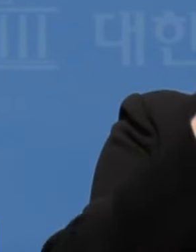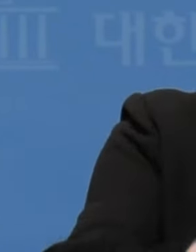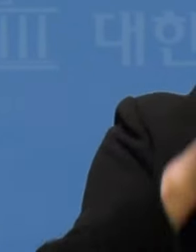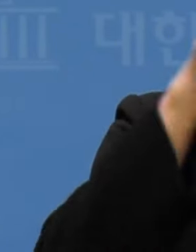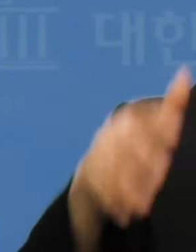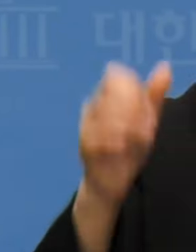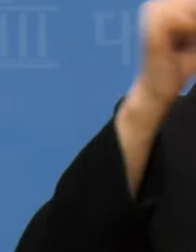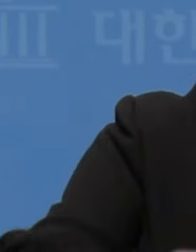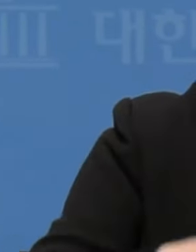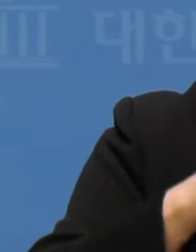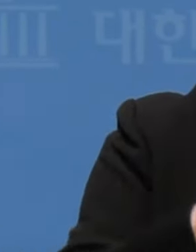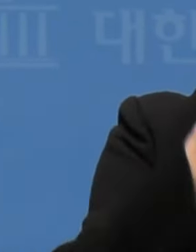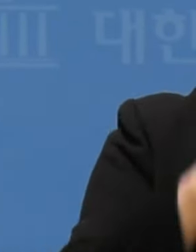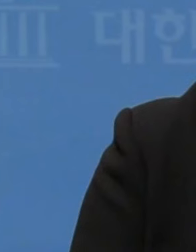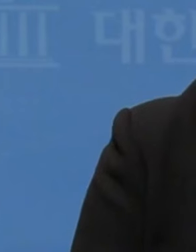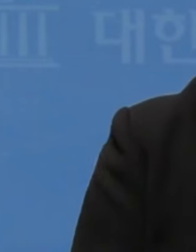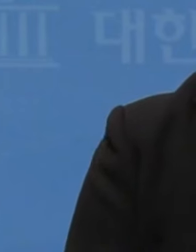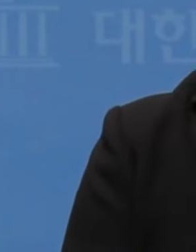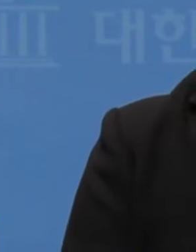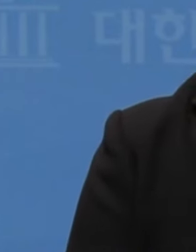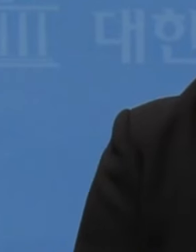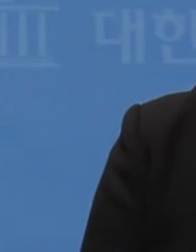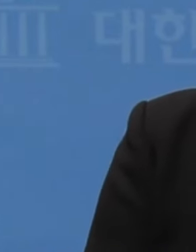체제가 붕괴됐음을 의미합니다.